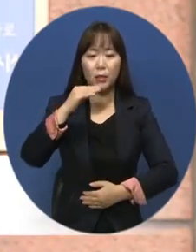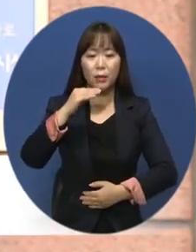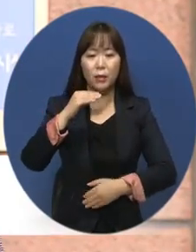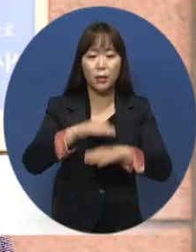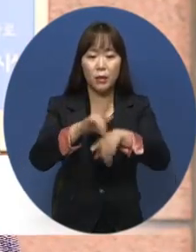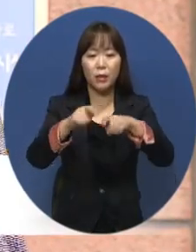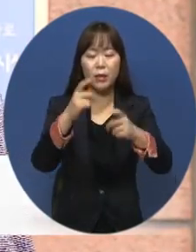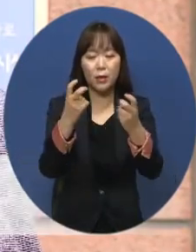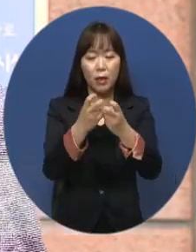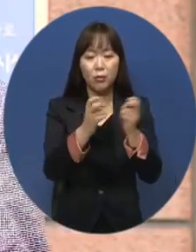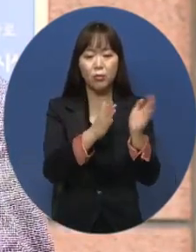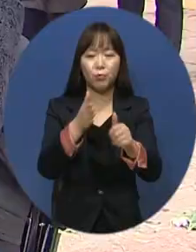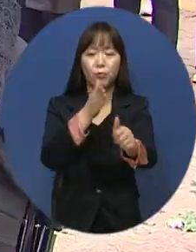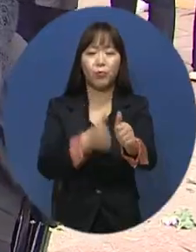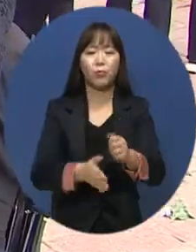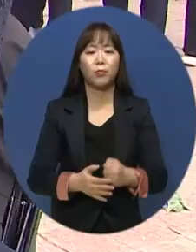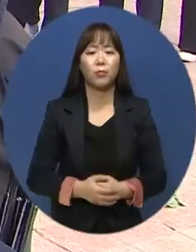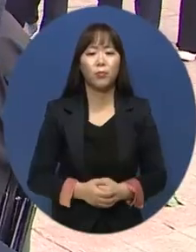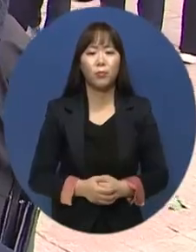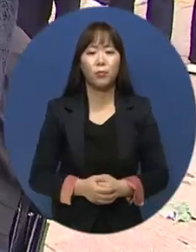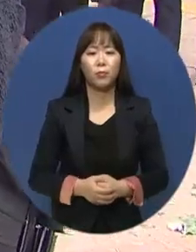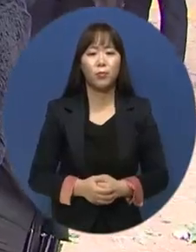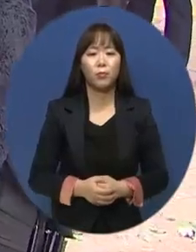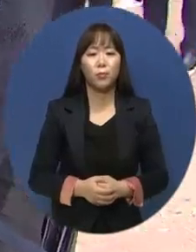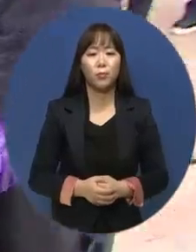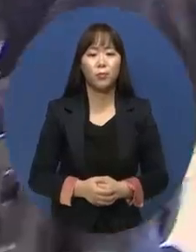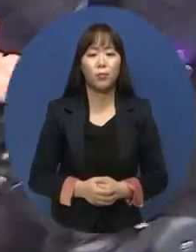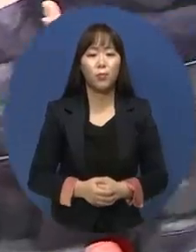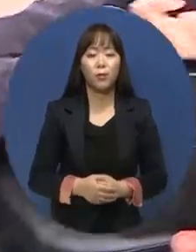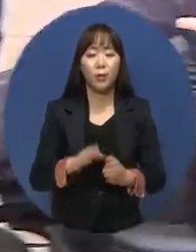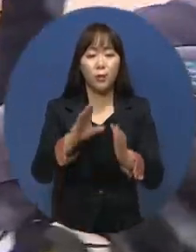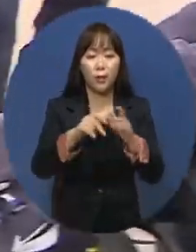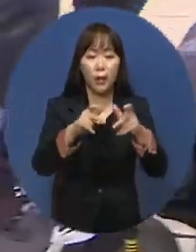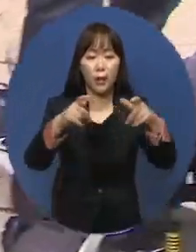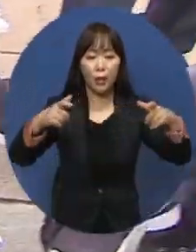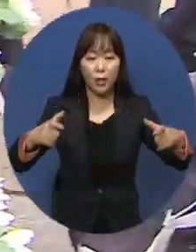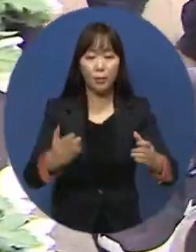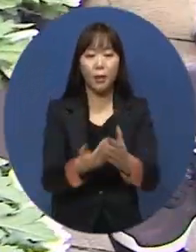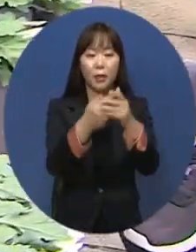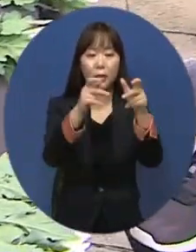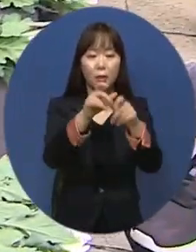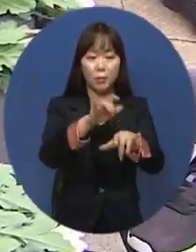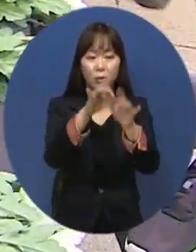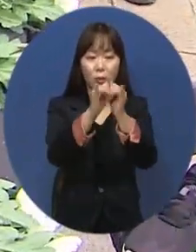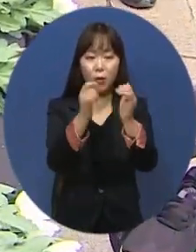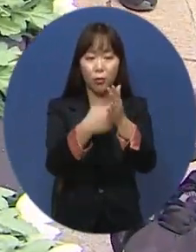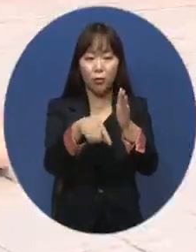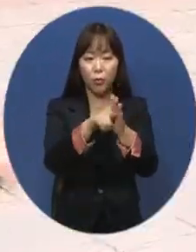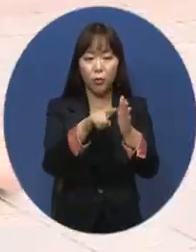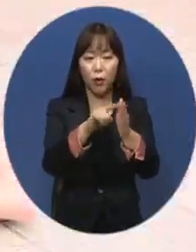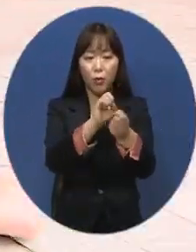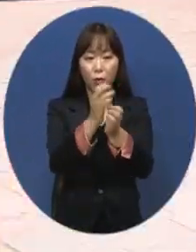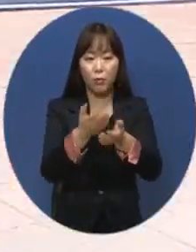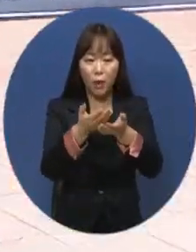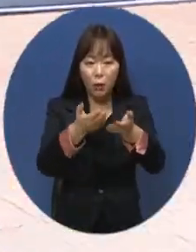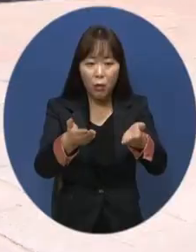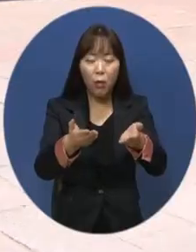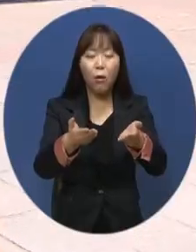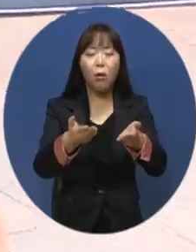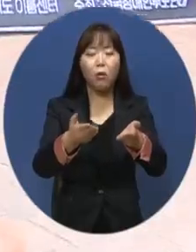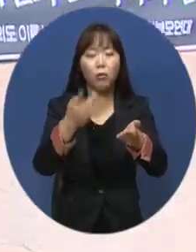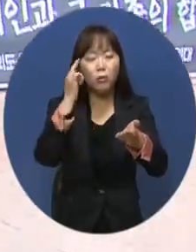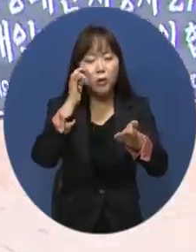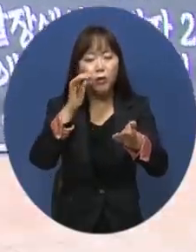만들어주시길 부탁드립니다. 한편 이날 장애계는 발달장애인 실종자를 위한 헌화와 추모